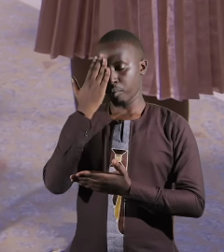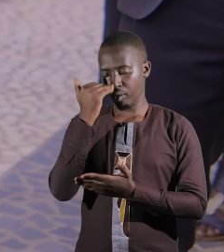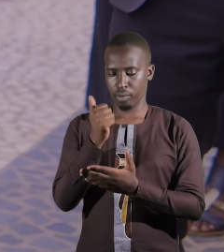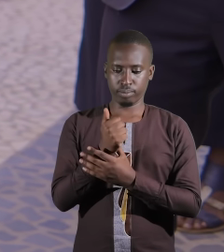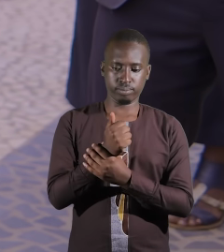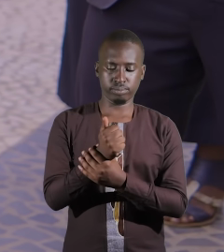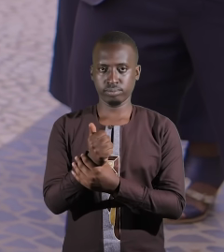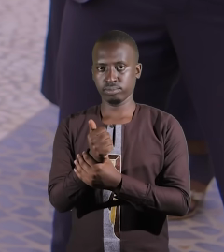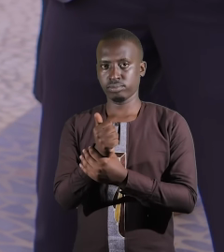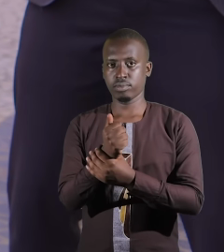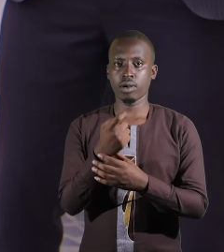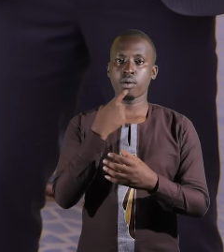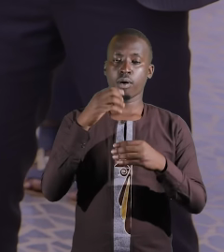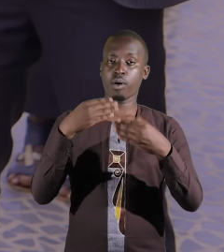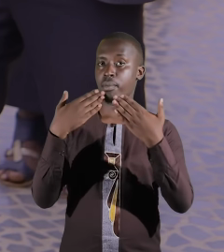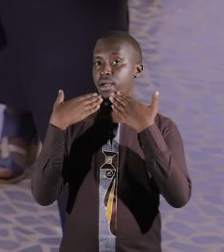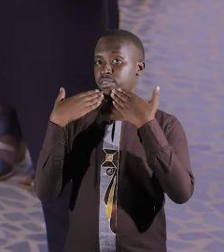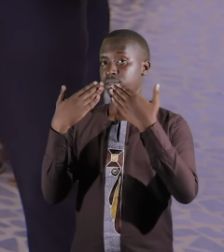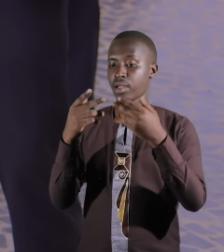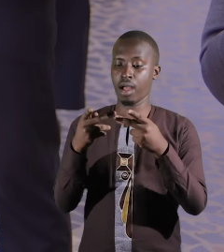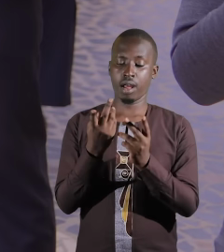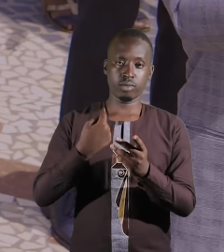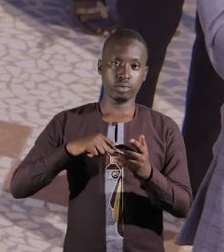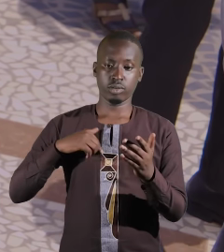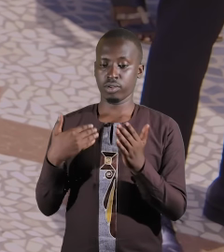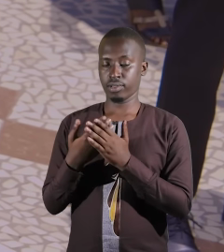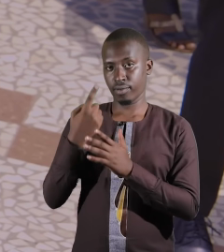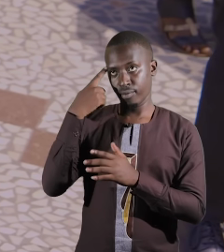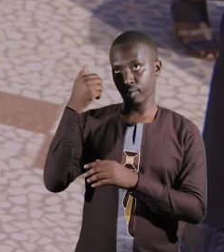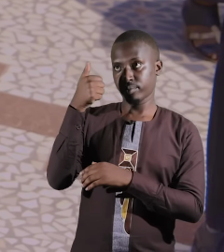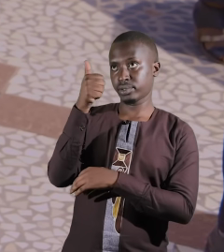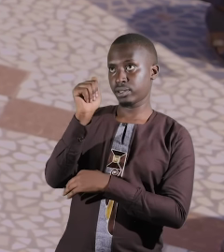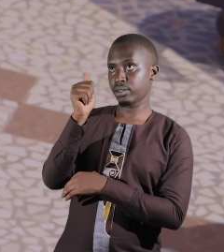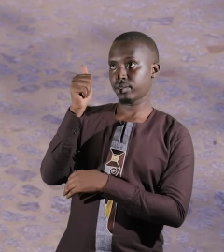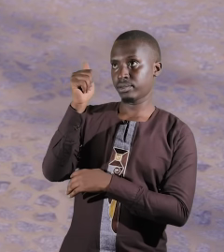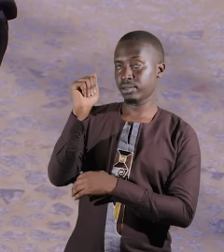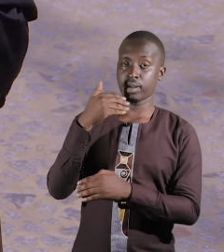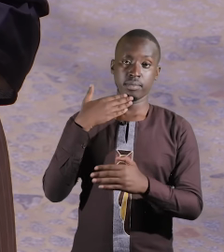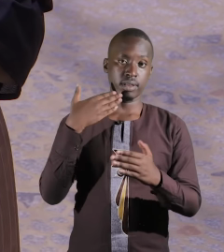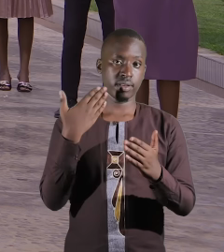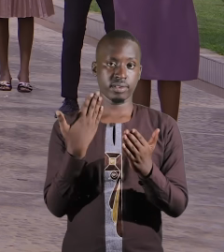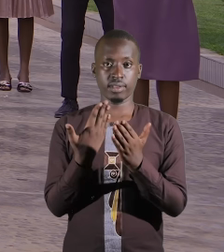yaturandase akwiye amashimwe dore hatugeze gikubwe ni mwiza